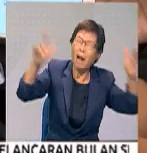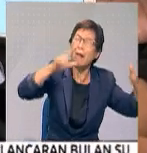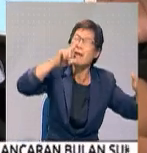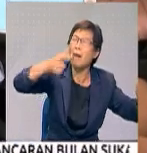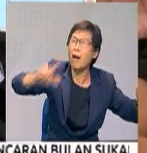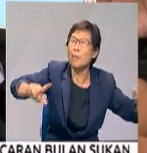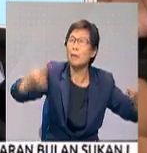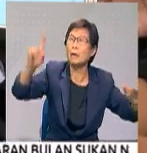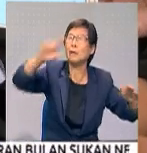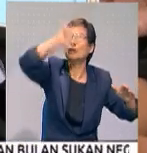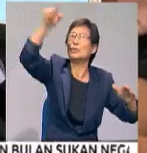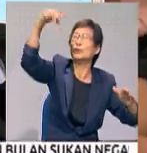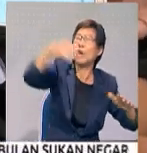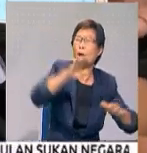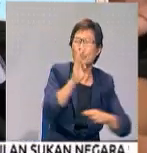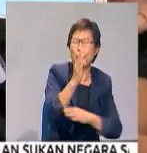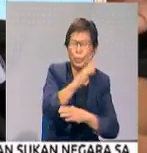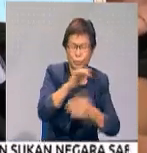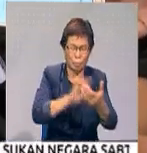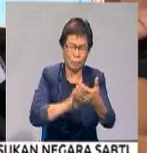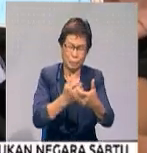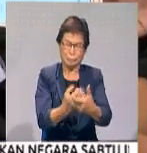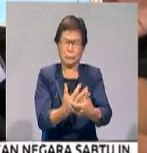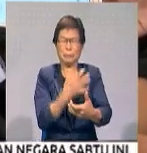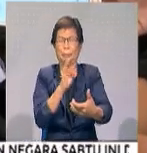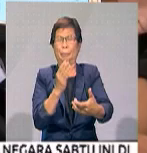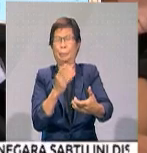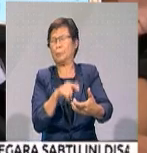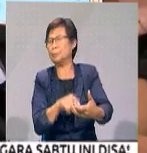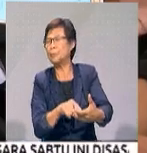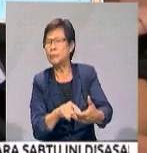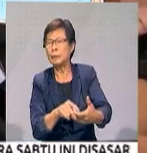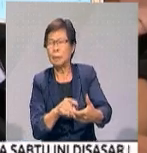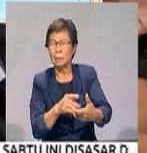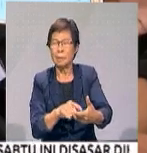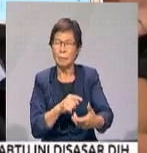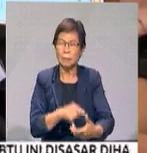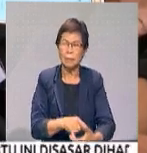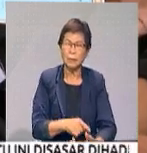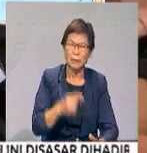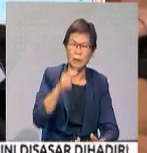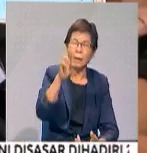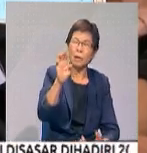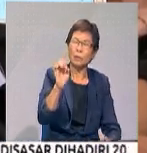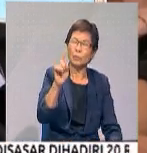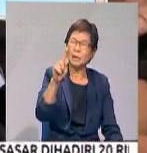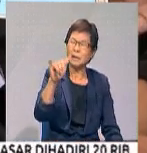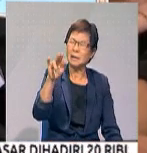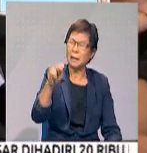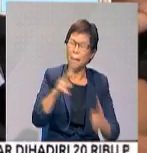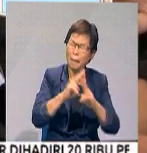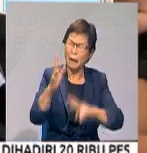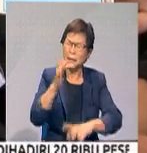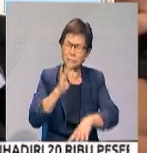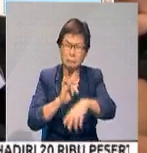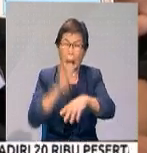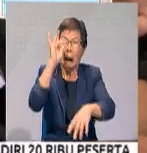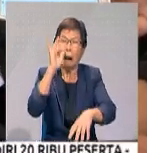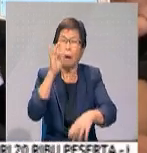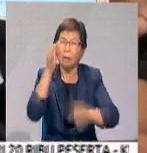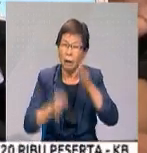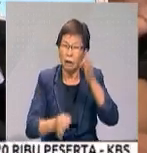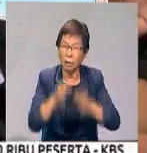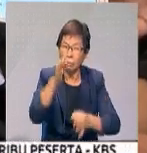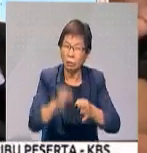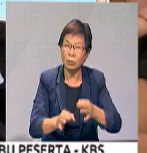kepada cahaya biru daripada skrin gadget. Makula ni adalah tempatnya retina kita yang paling sensitif. Jadi kalau you makula is